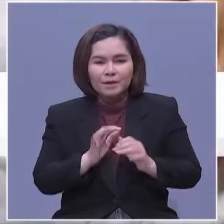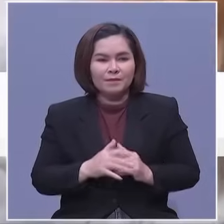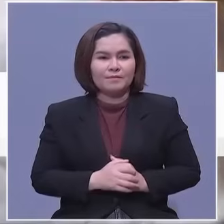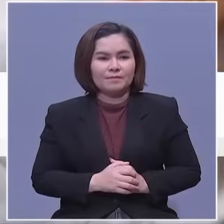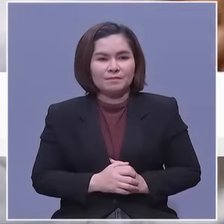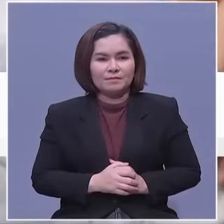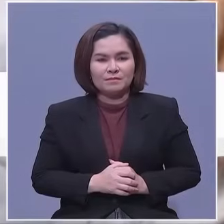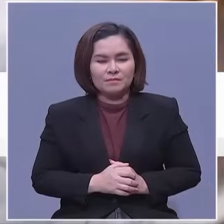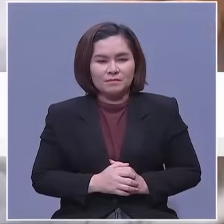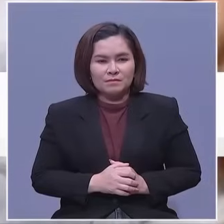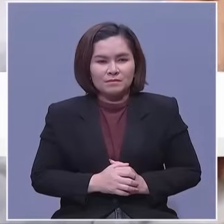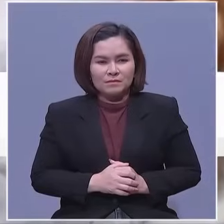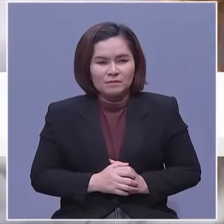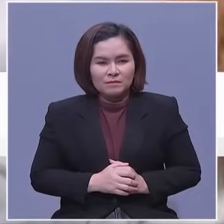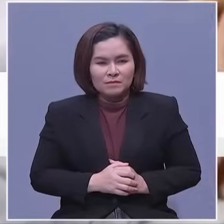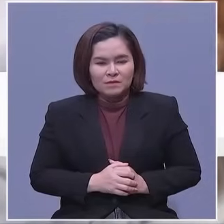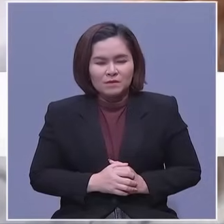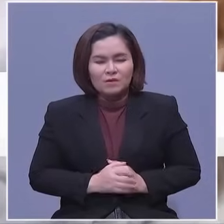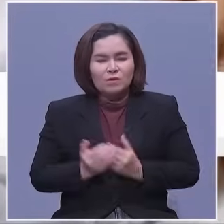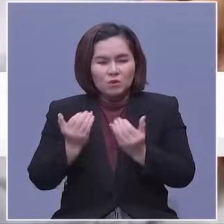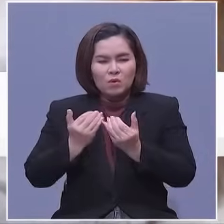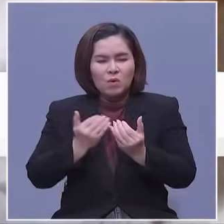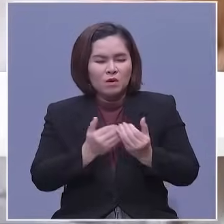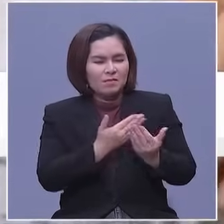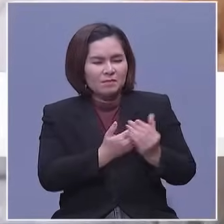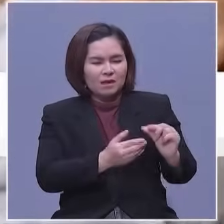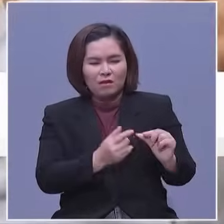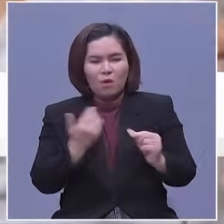าเขาแบบลูกเขามีเขามากกว่า